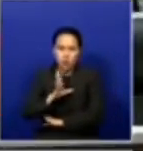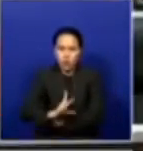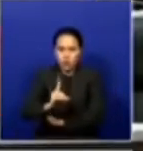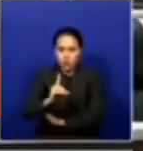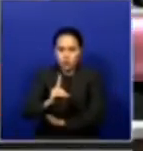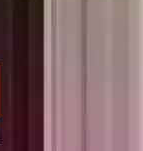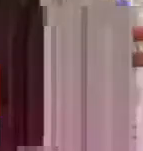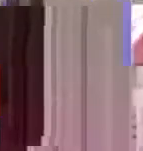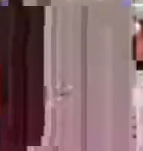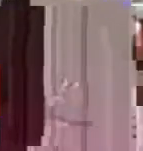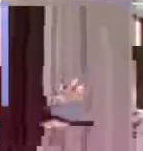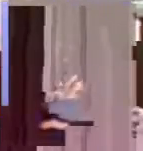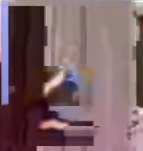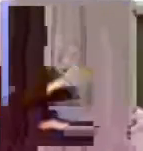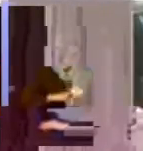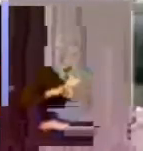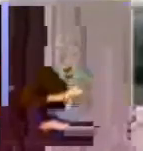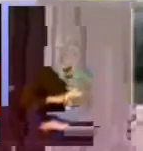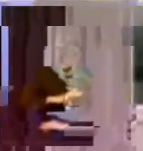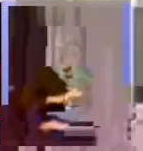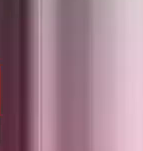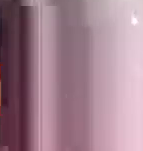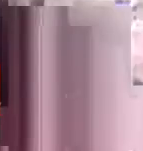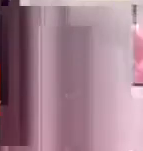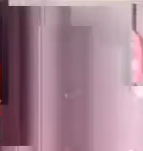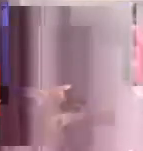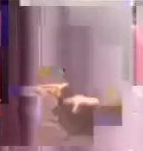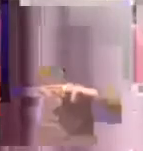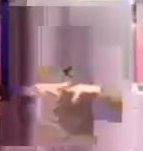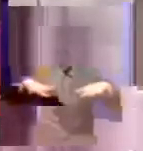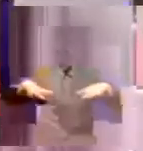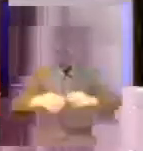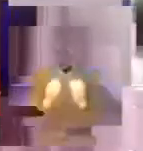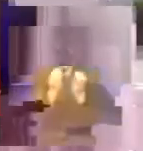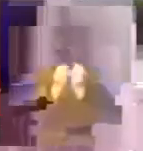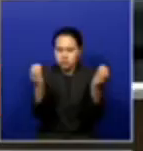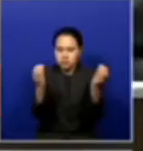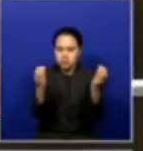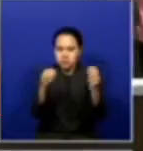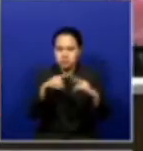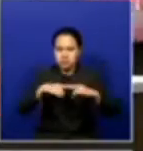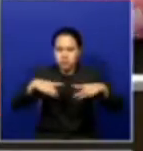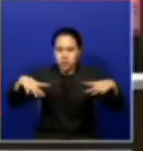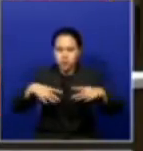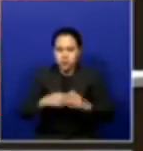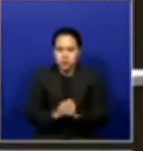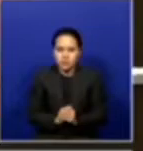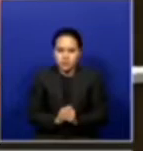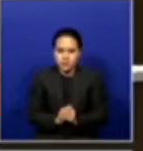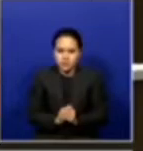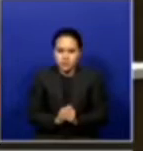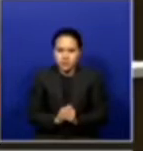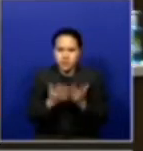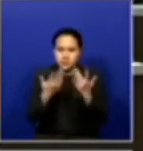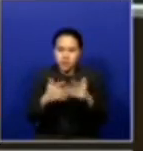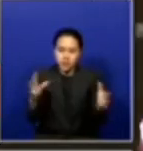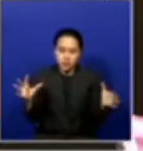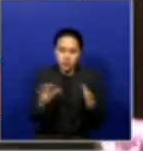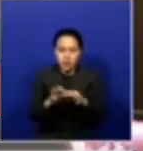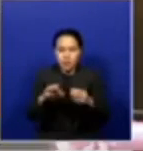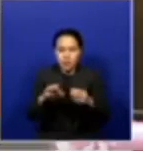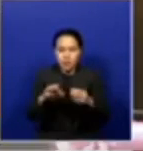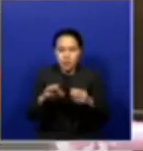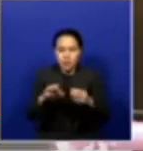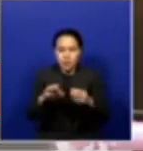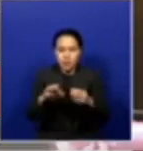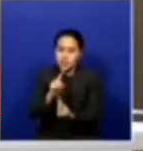ามันไม่น่าจะชอบด้วยรัฐธรรมนูญนะฮะแล้วก็ทำให้การกระตุ้นเศรษฐกิจหรือว่าการที่นายกรัฐมนตรี